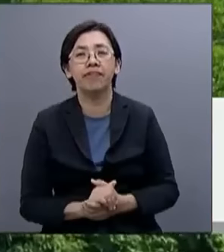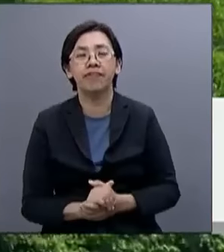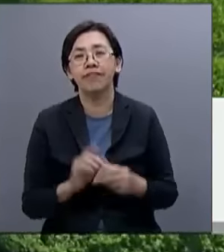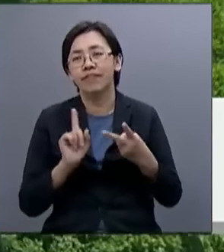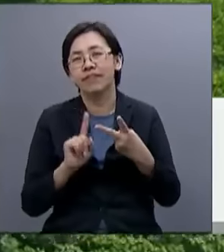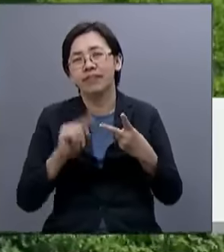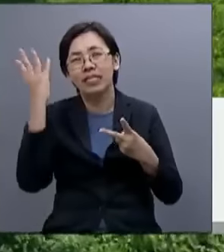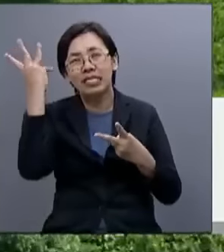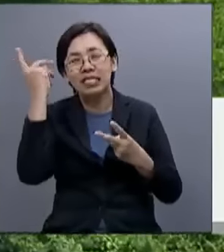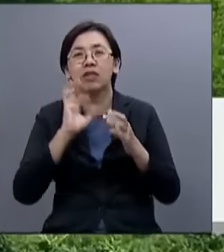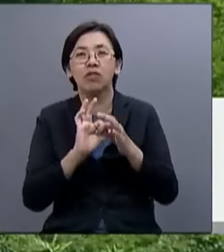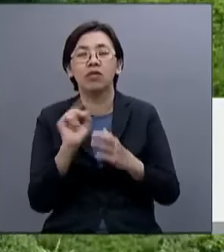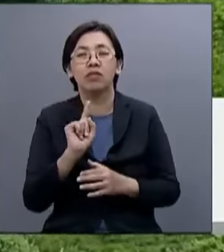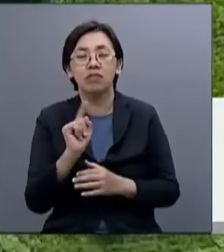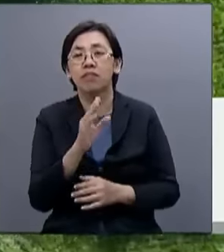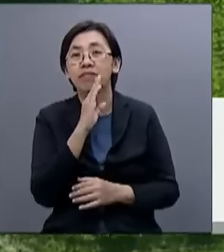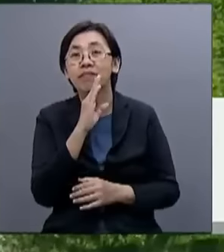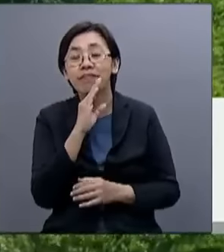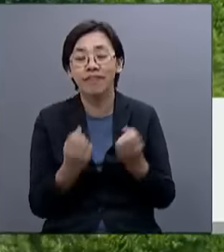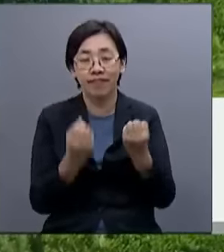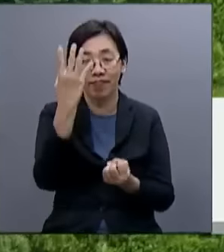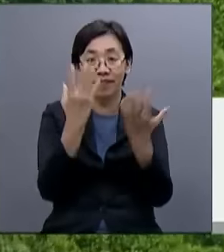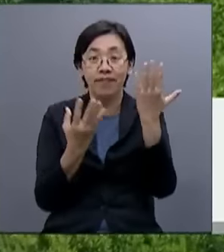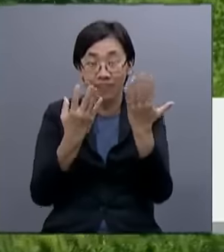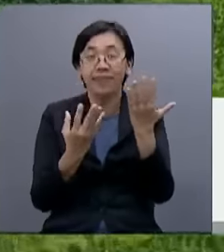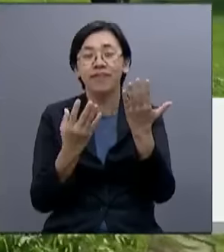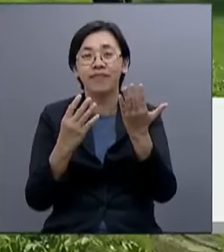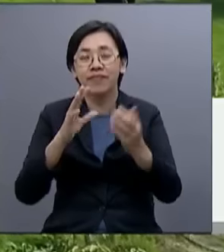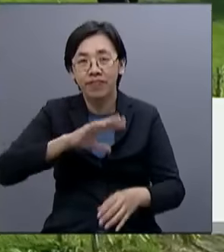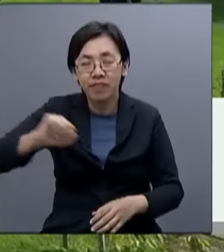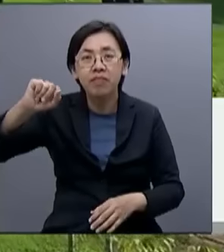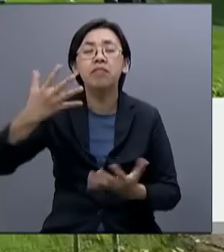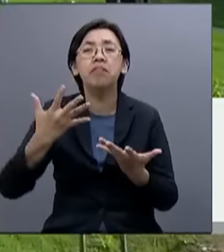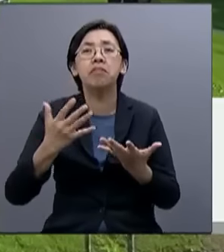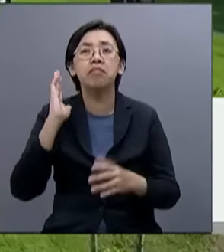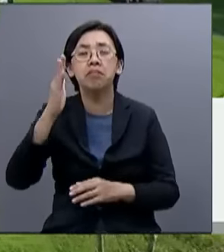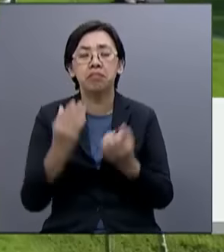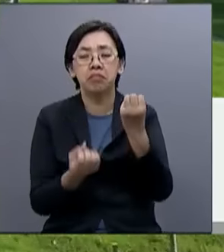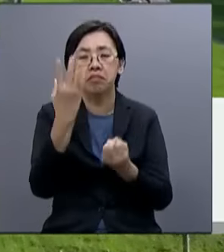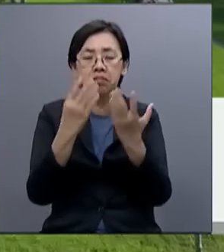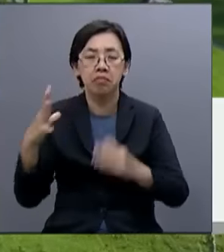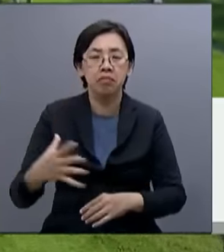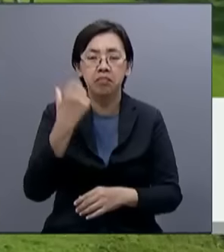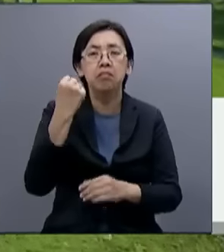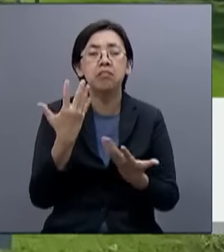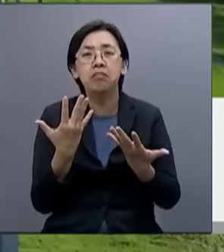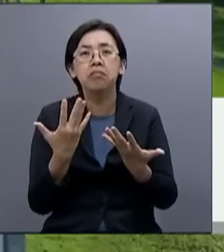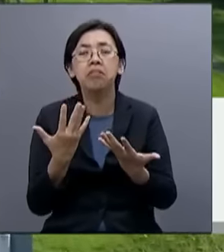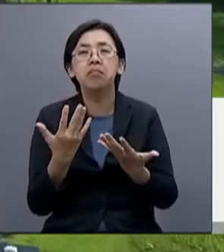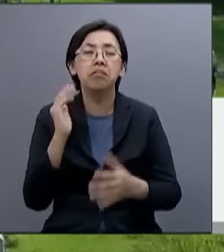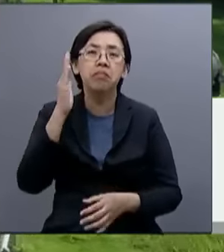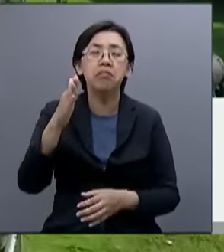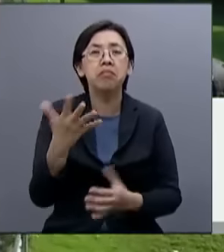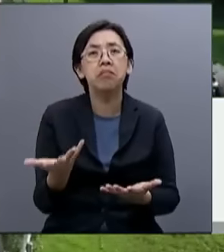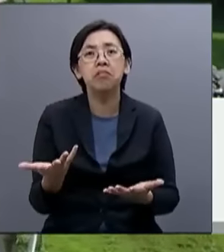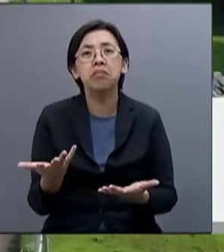ตามมานั่นก็คือว่าถ้าเฉือนพนที่ป่าออกไปการยึดคืนพื้นป่า จากกลมทุนก่อนหน้า และหังจากนี้